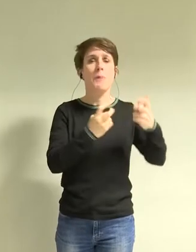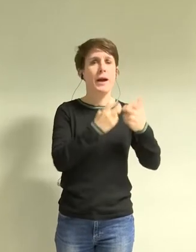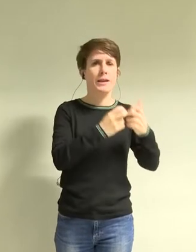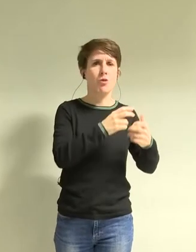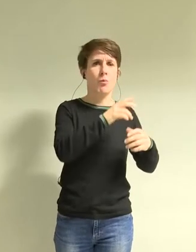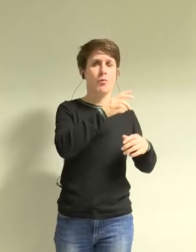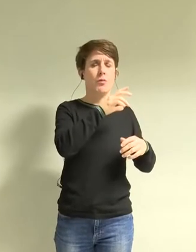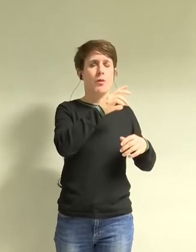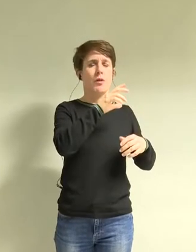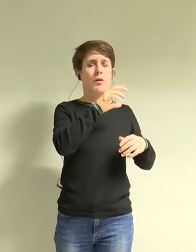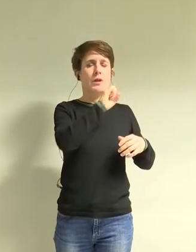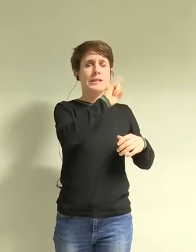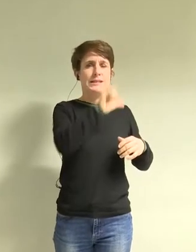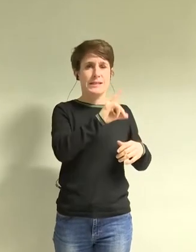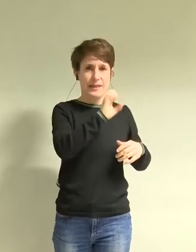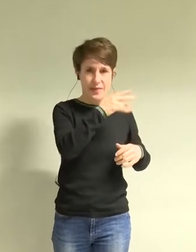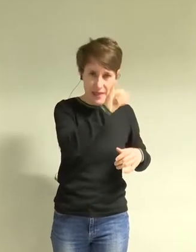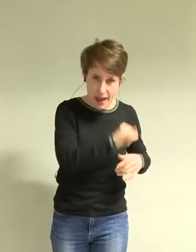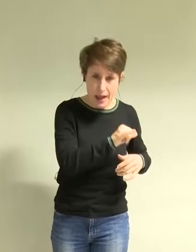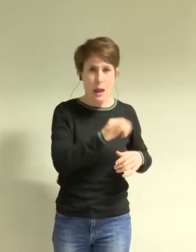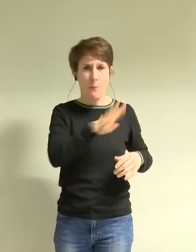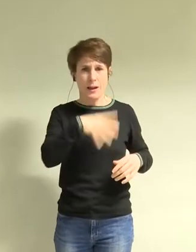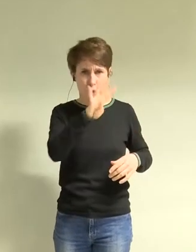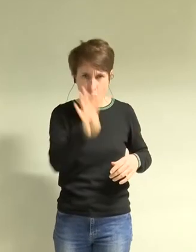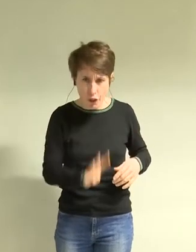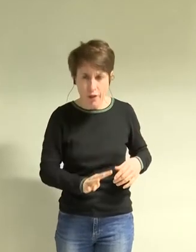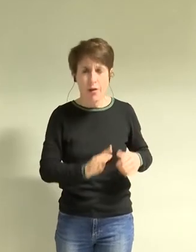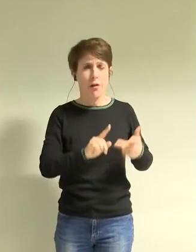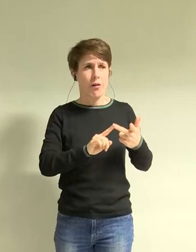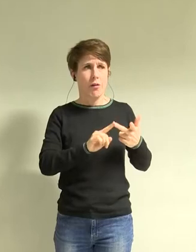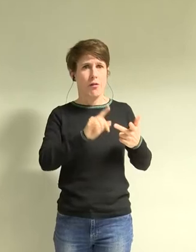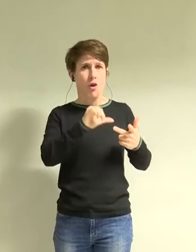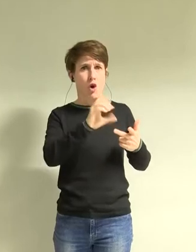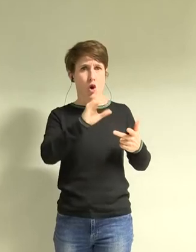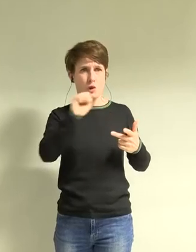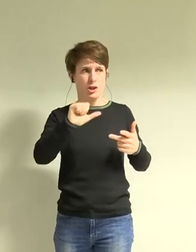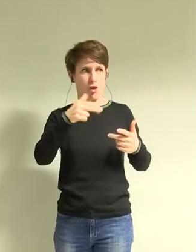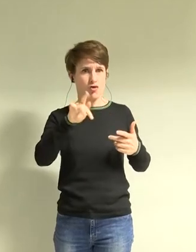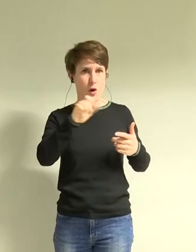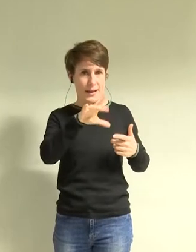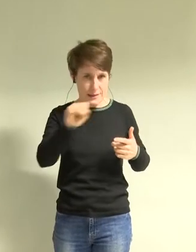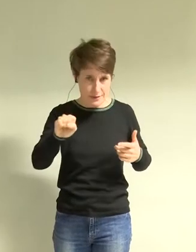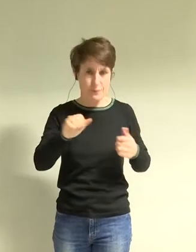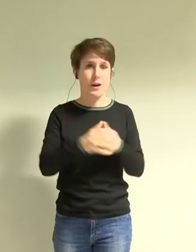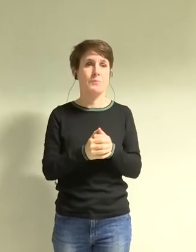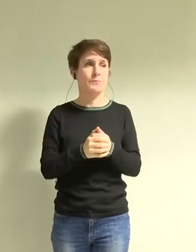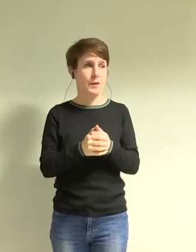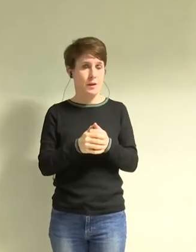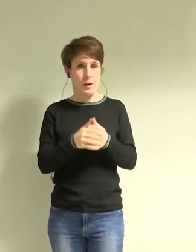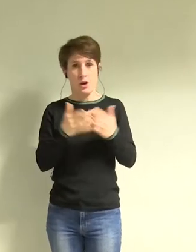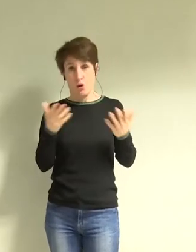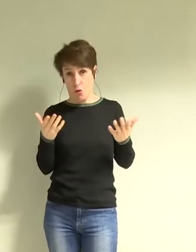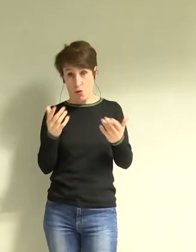mais c'est aussi le cas en france de paris lyon ou bordeaux dont le voeu a été adoptée en décembre dernier à grenoble